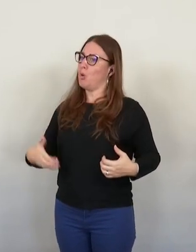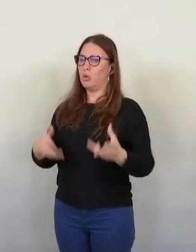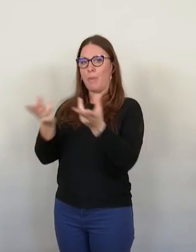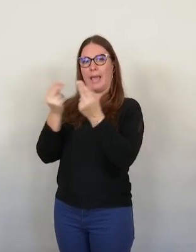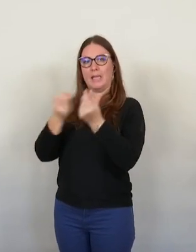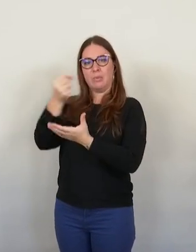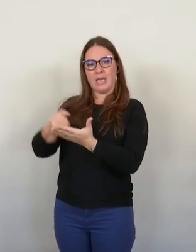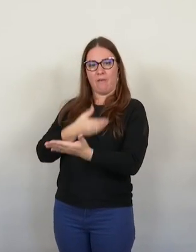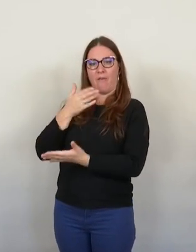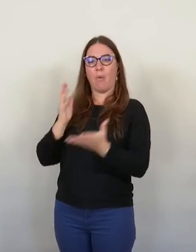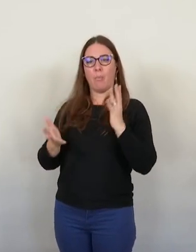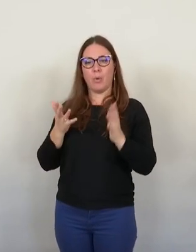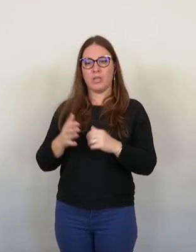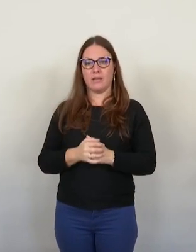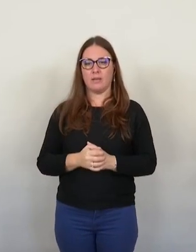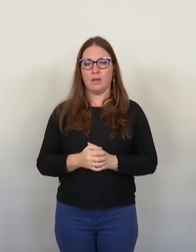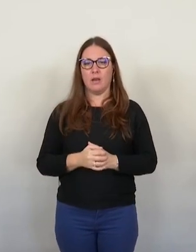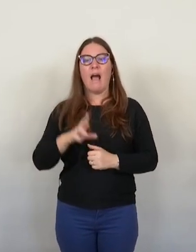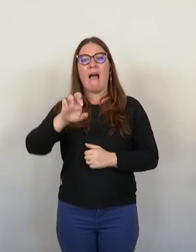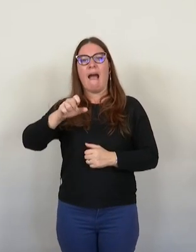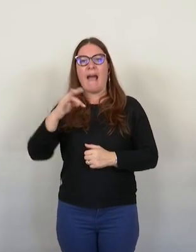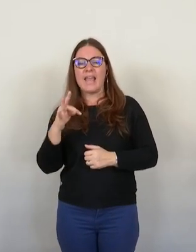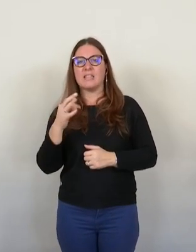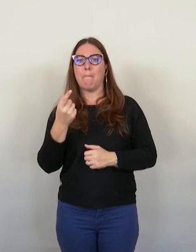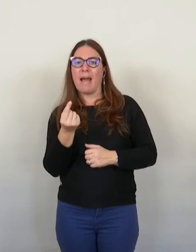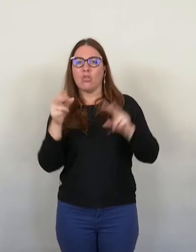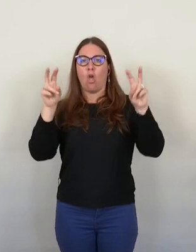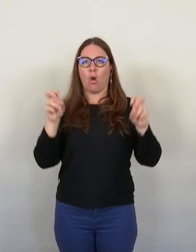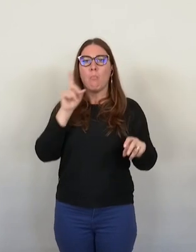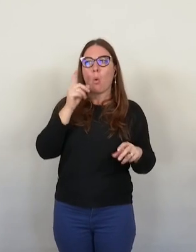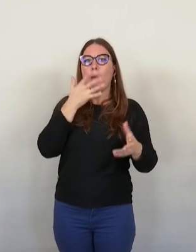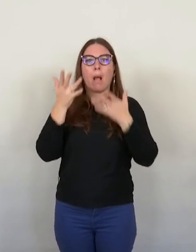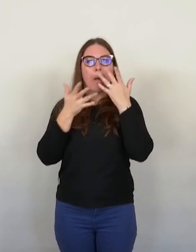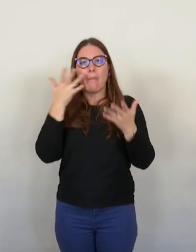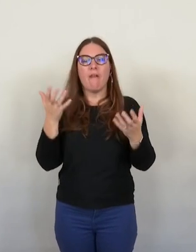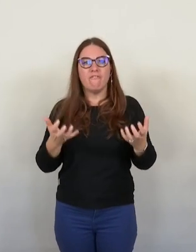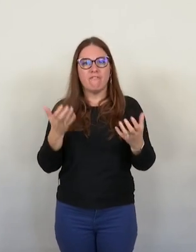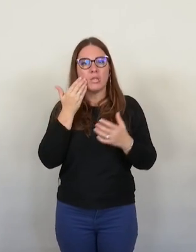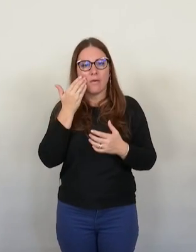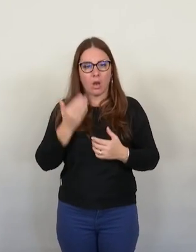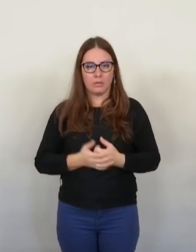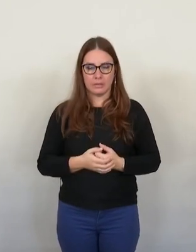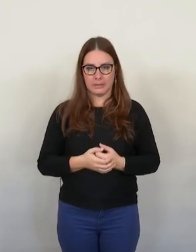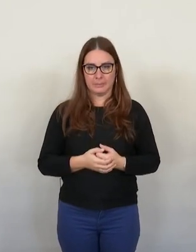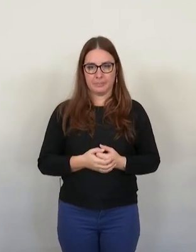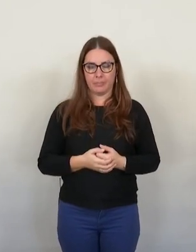renseigner sur qu'est-ce que c'est rest partner pourquoi on en parle et cetera et cetera alors tout ceci pour conclure